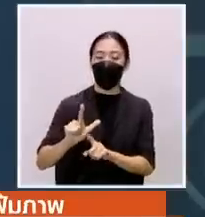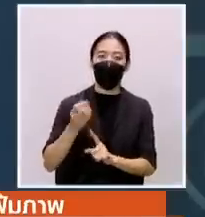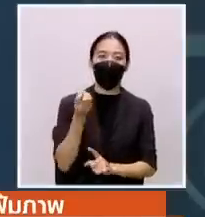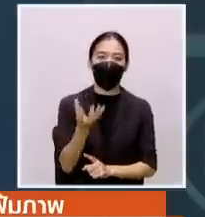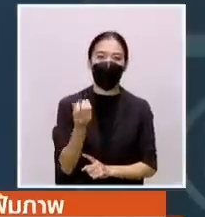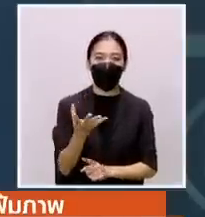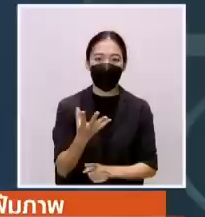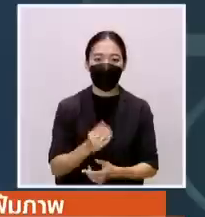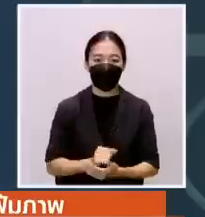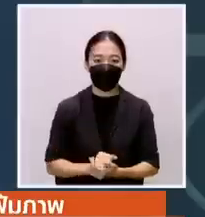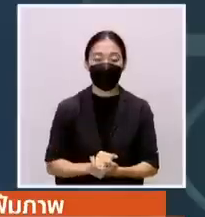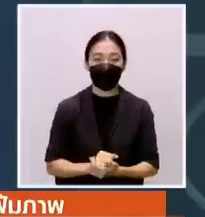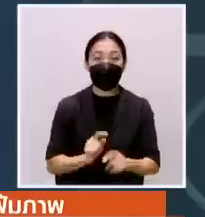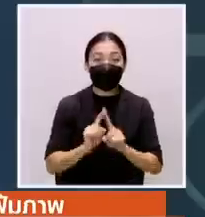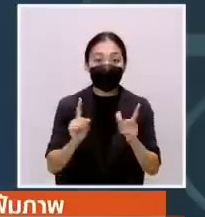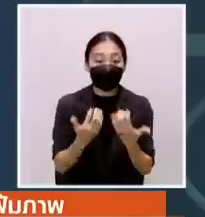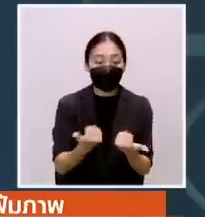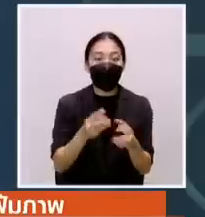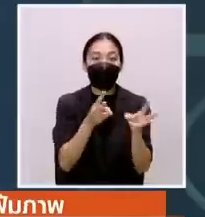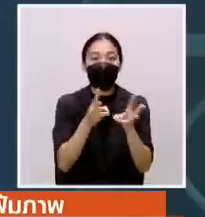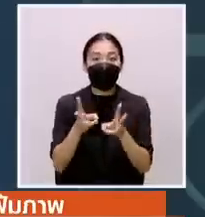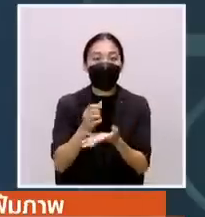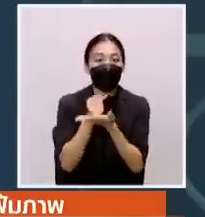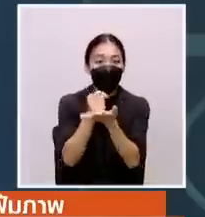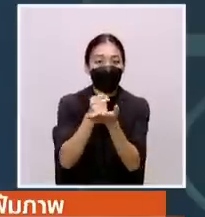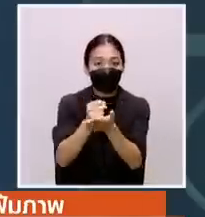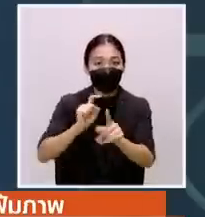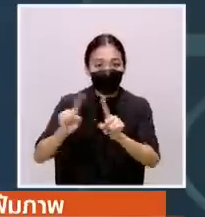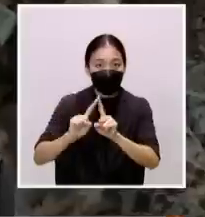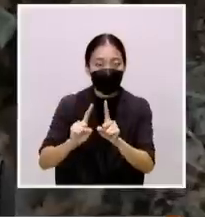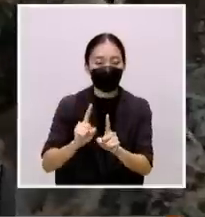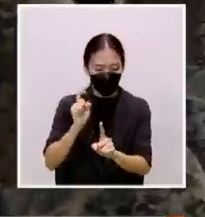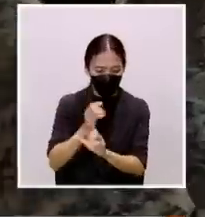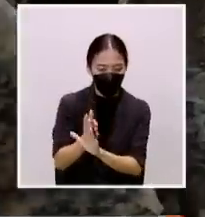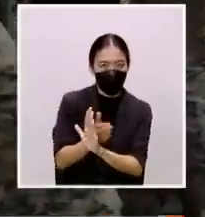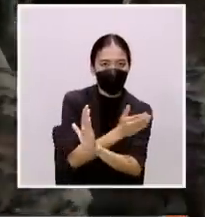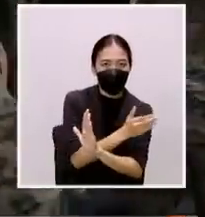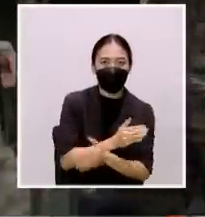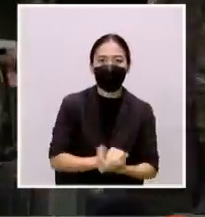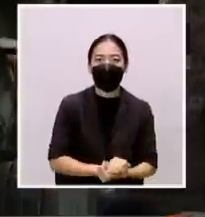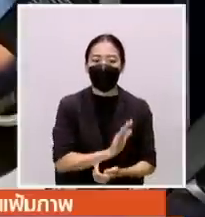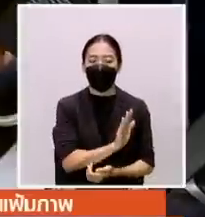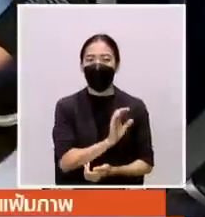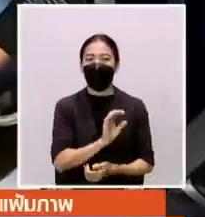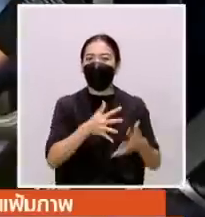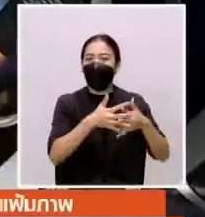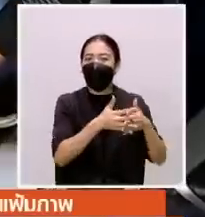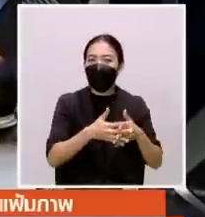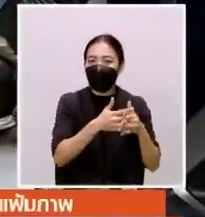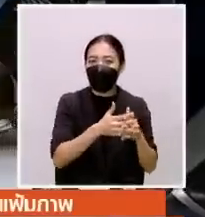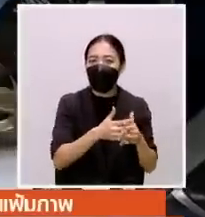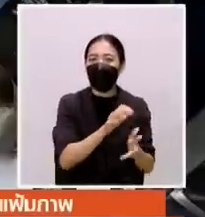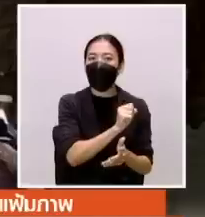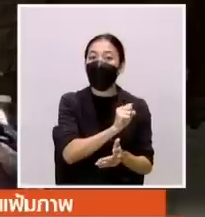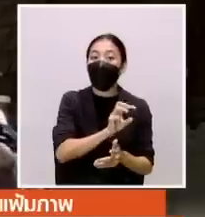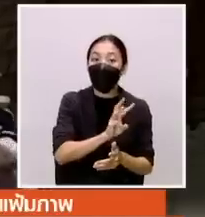าร์เลยทีเดียวครับอย่างไรก็ตามมาตรการช่วยเหลือชุดใหม่นี้ต้องผ่านการรับรองจากวุฒิสภาสหรัฐก่อนที่จะเข้าสู่กระบวน